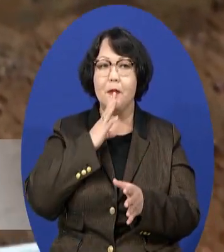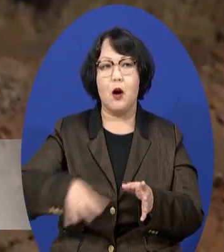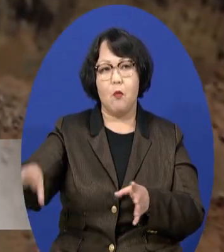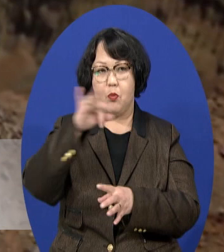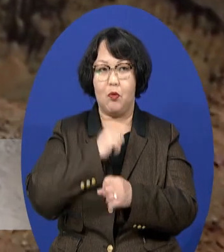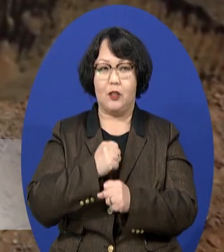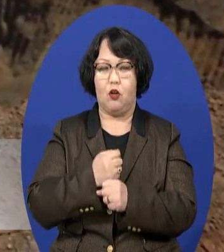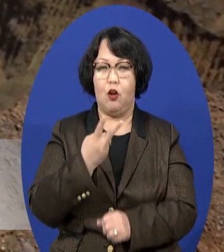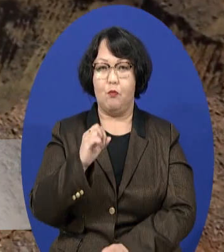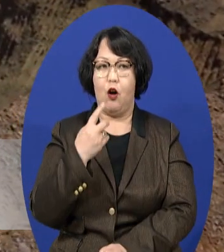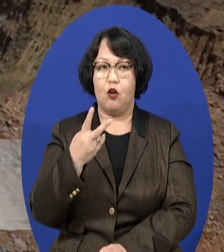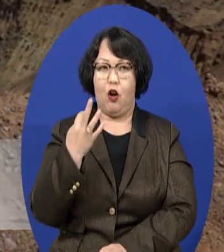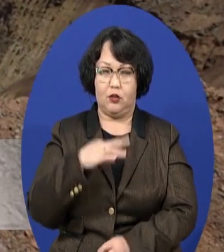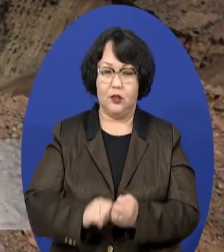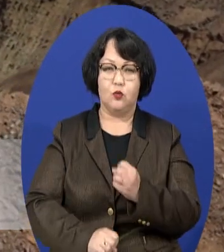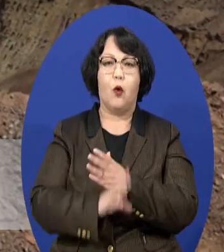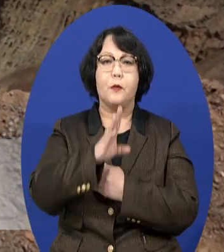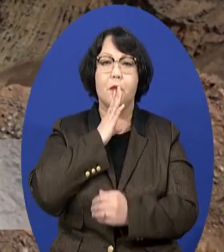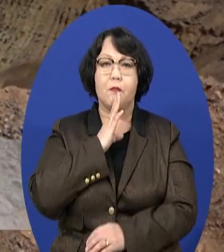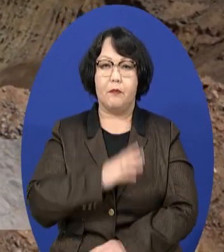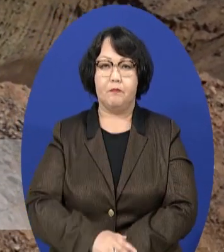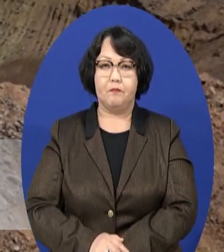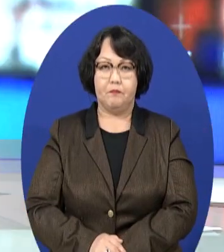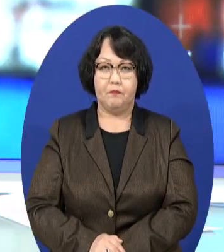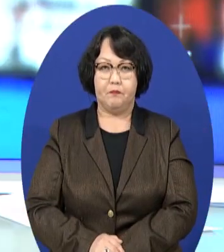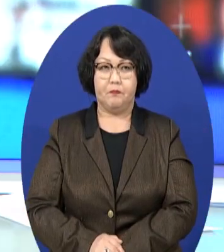ажил 2022 онд дуусах юм.